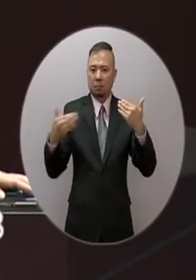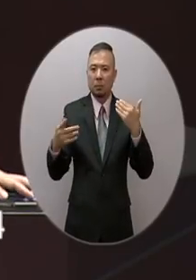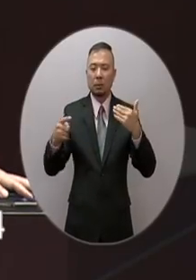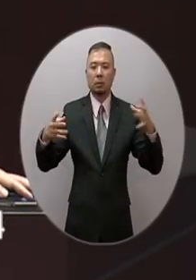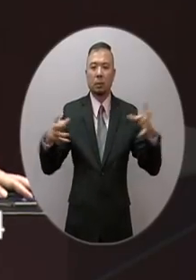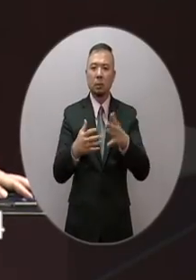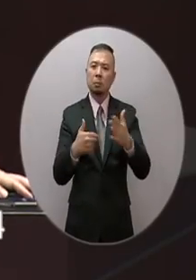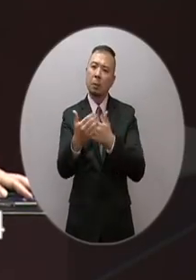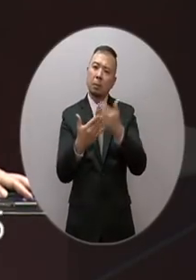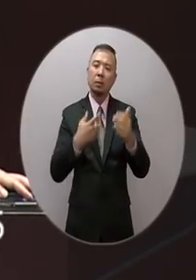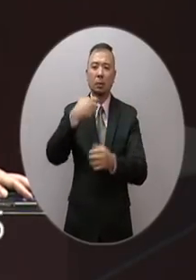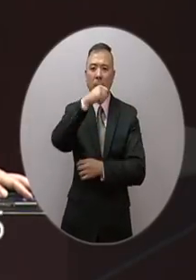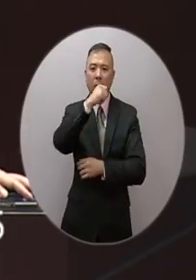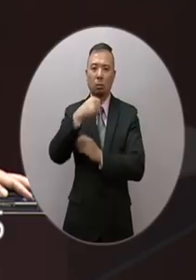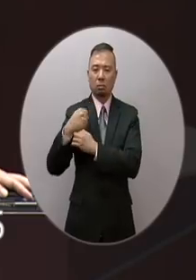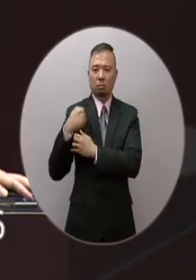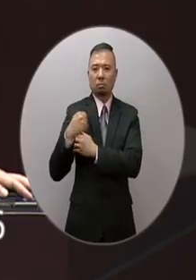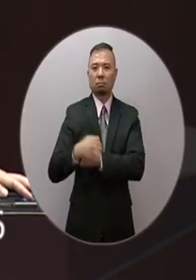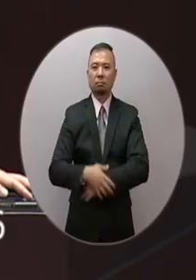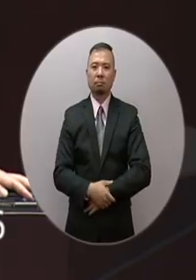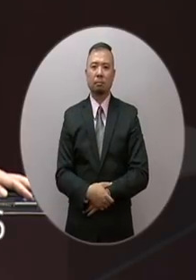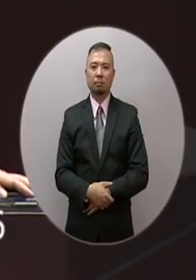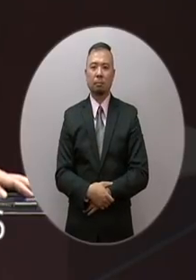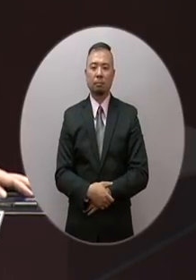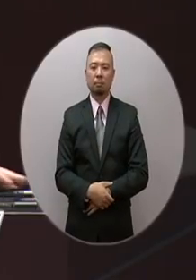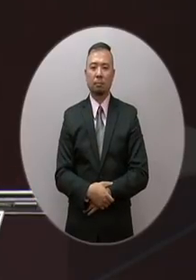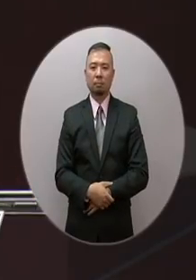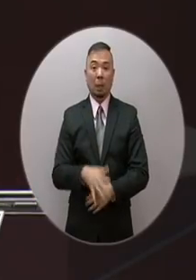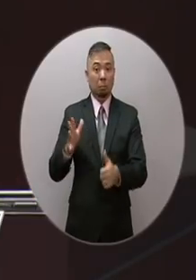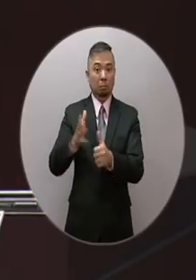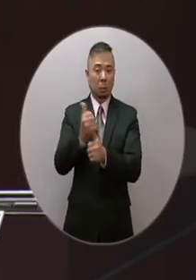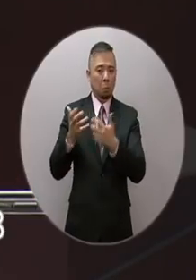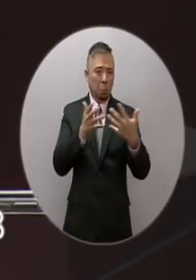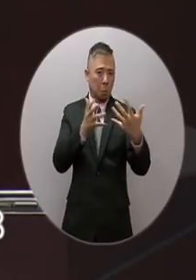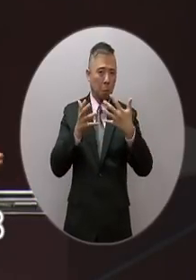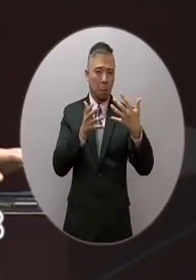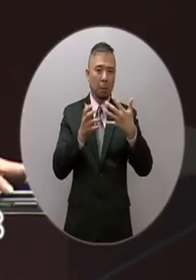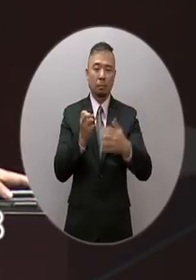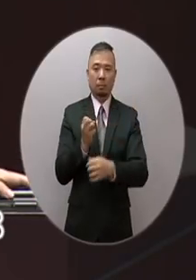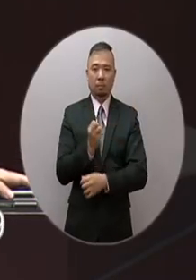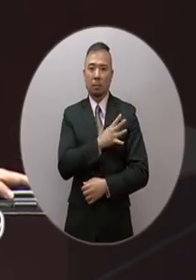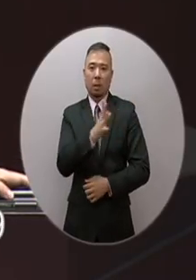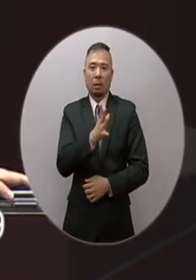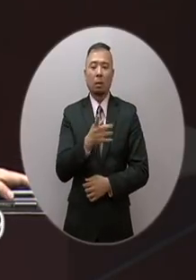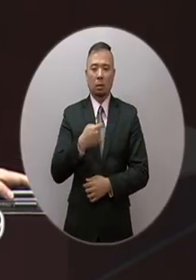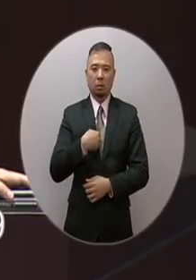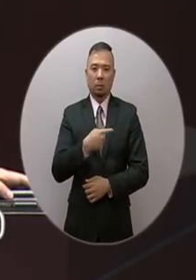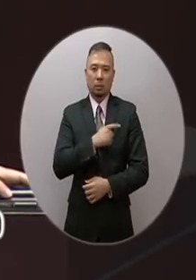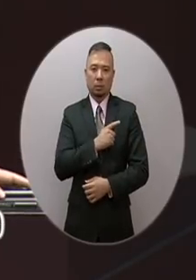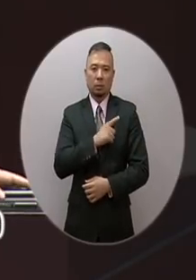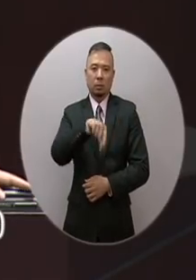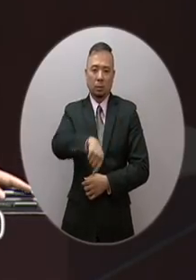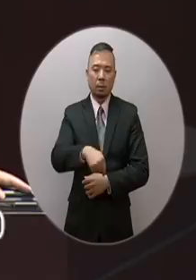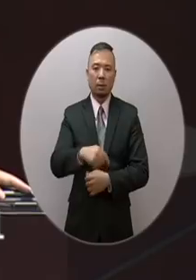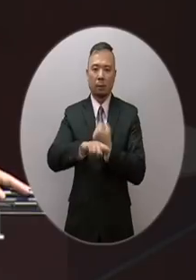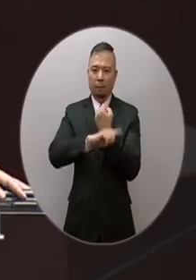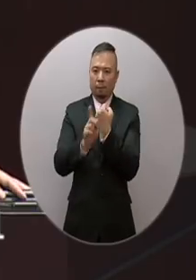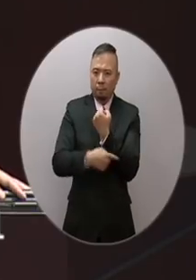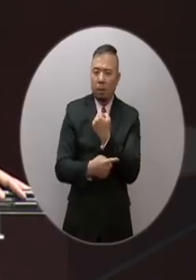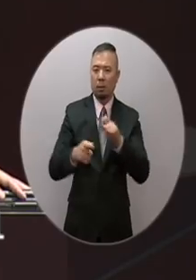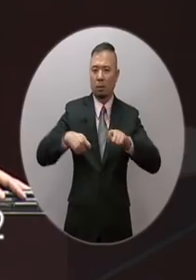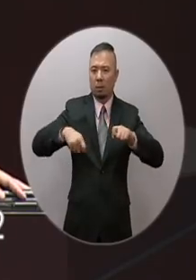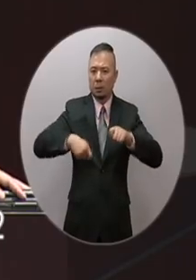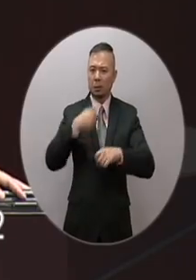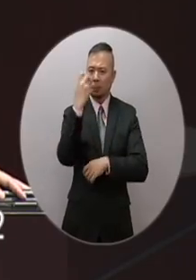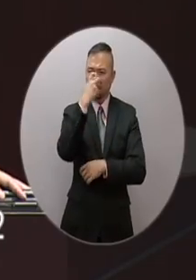块土地来努力。随着总质询结束，贵院即将进行密集的法案审查，有关本